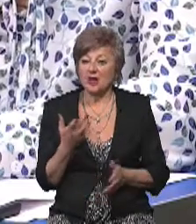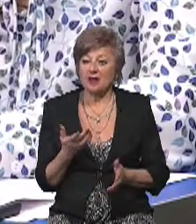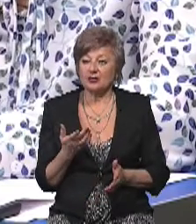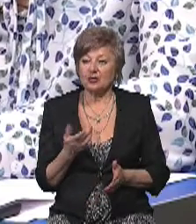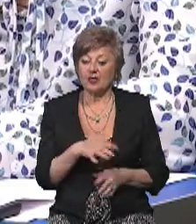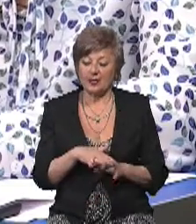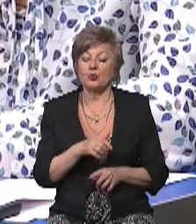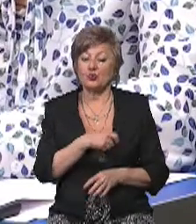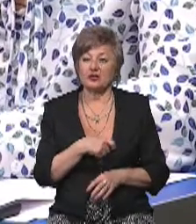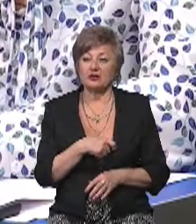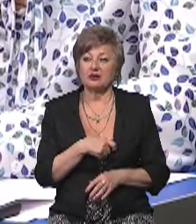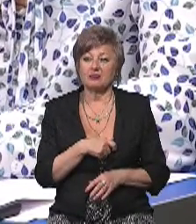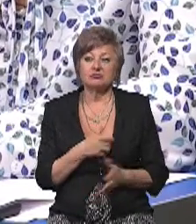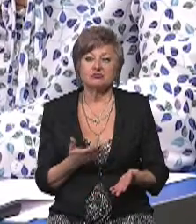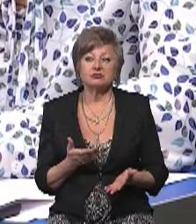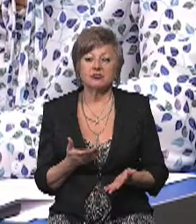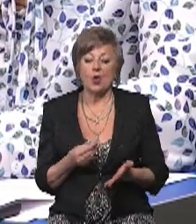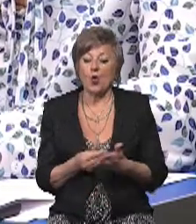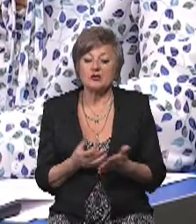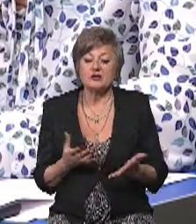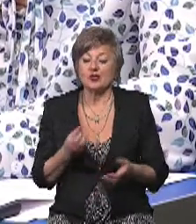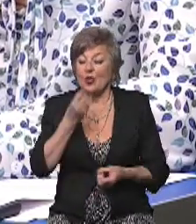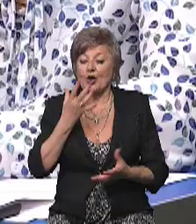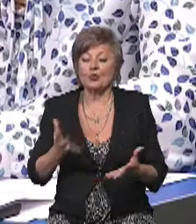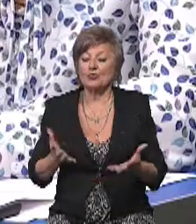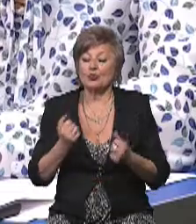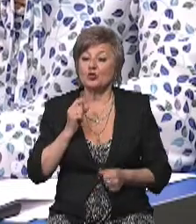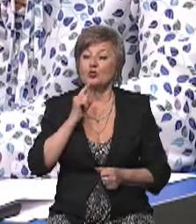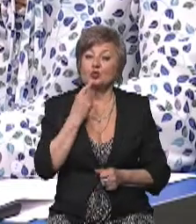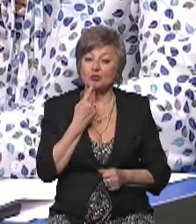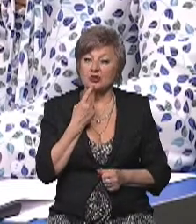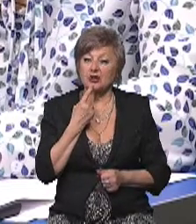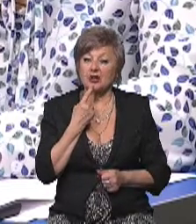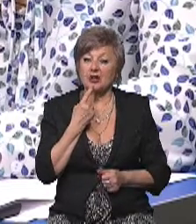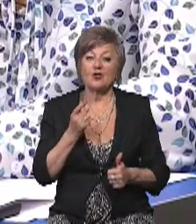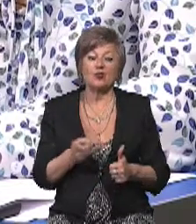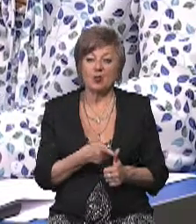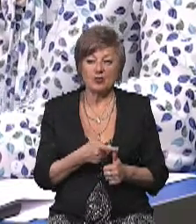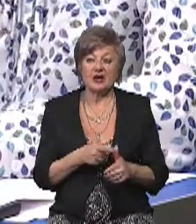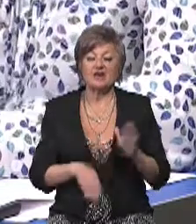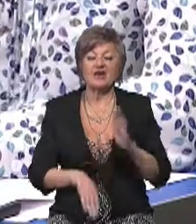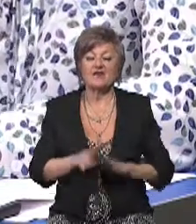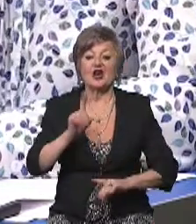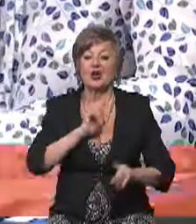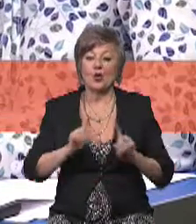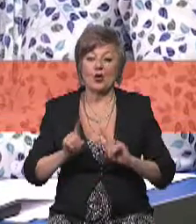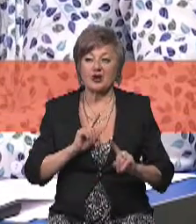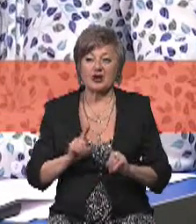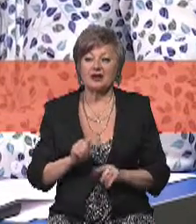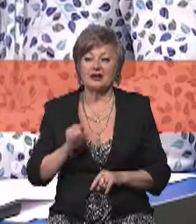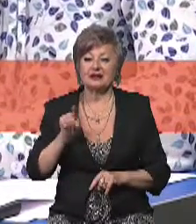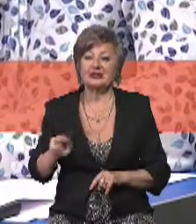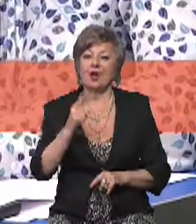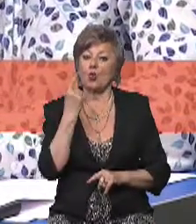депутата, цю оцінку отримати, позитивну оцінку, дуже складно. По-перше, в Верховній Раді ти один